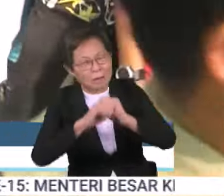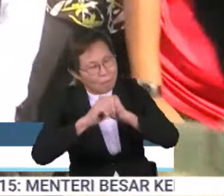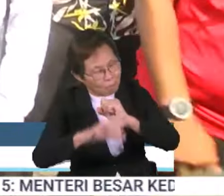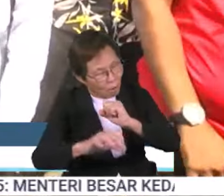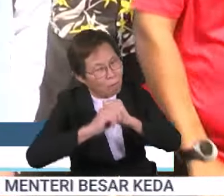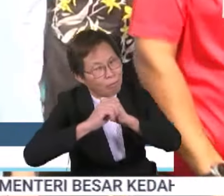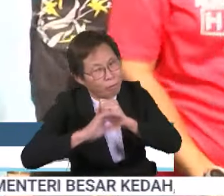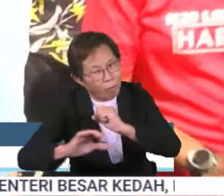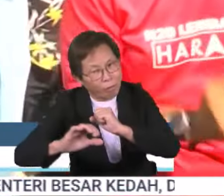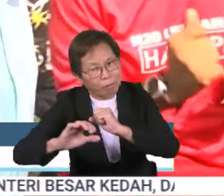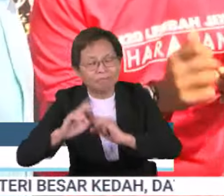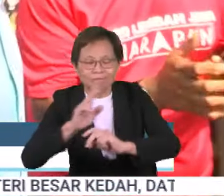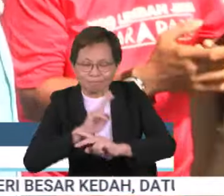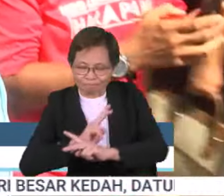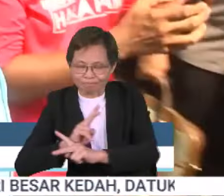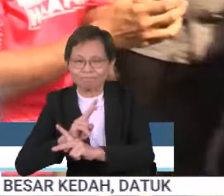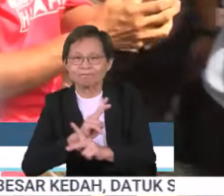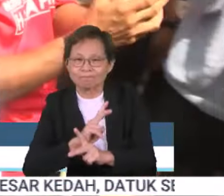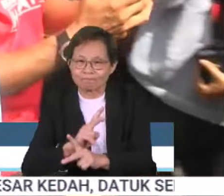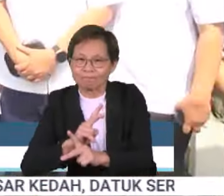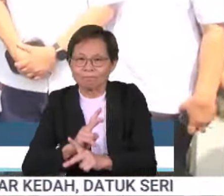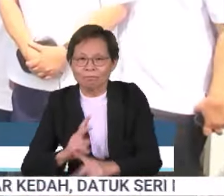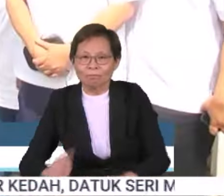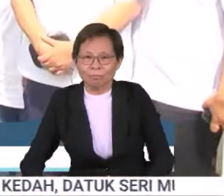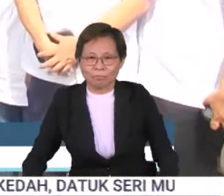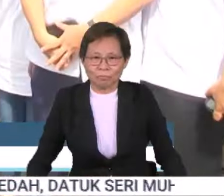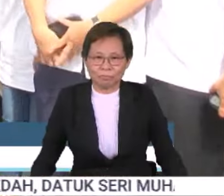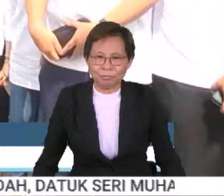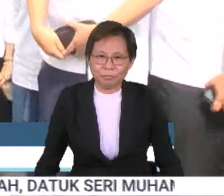berkempen secara berhemah.